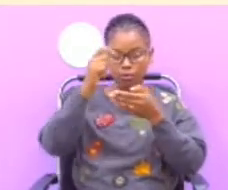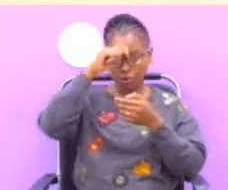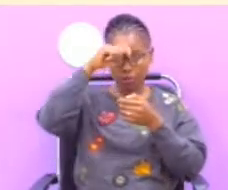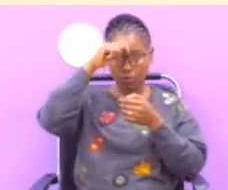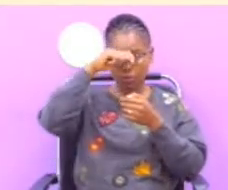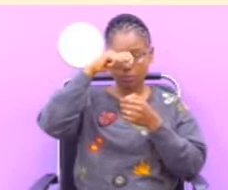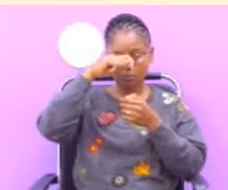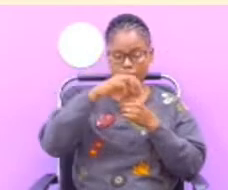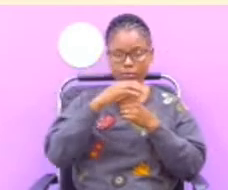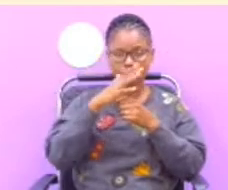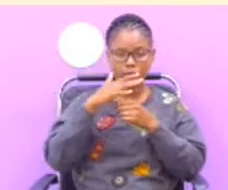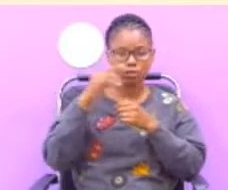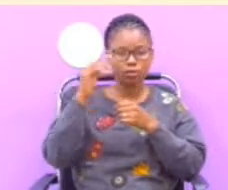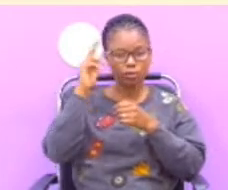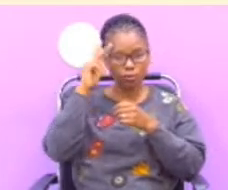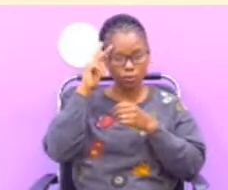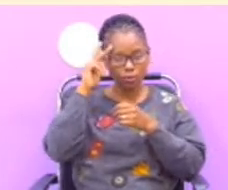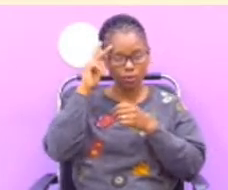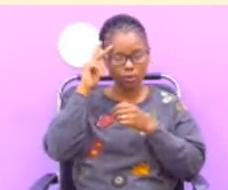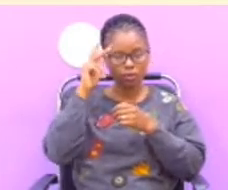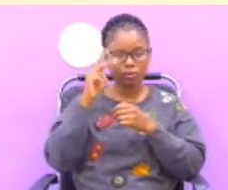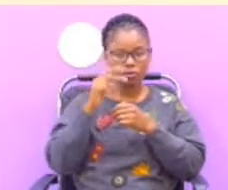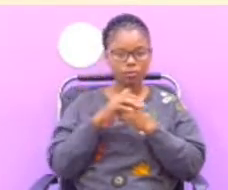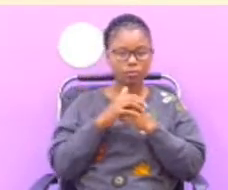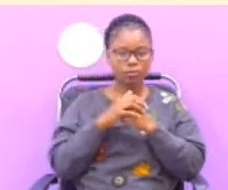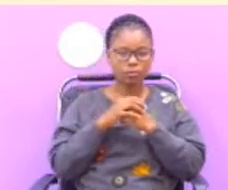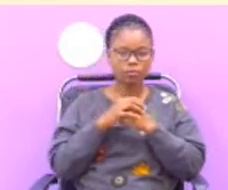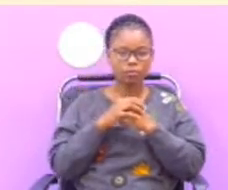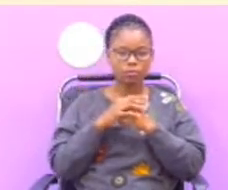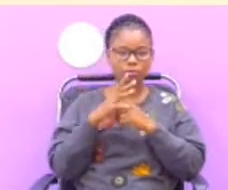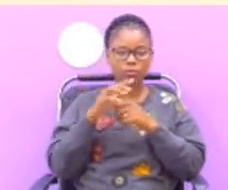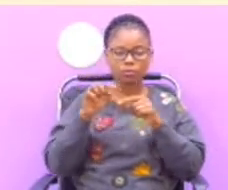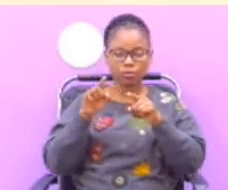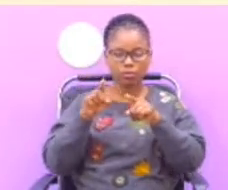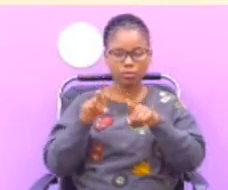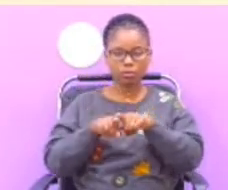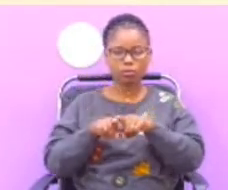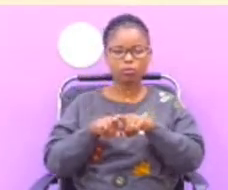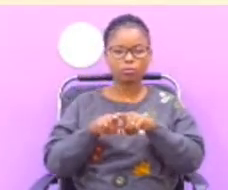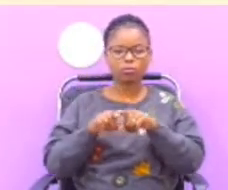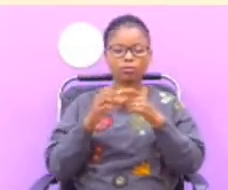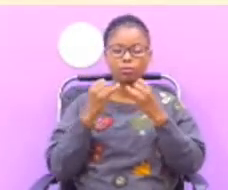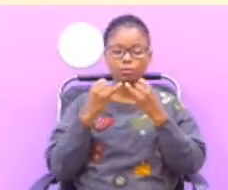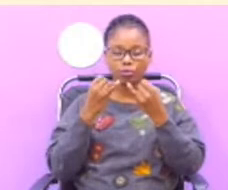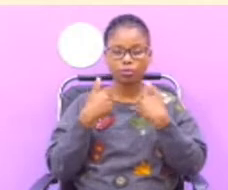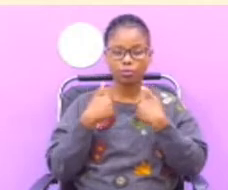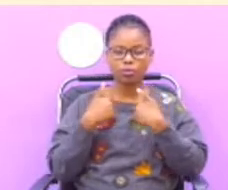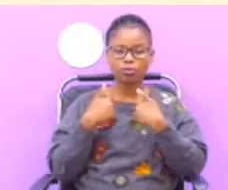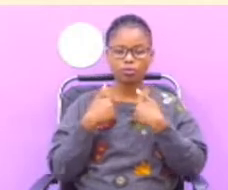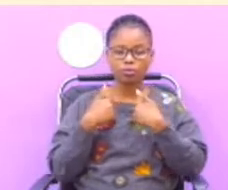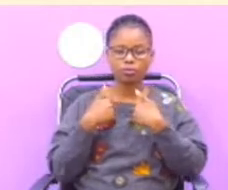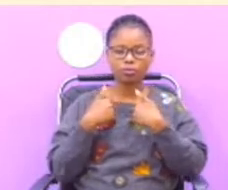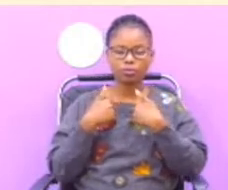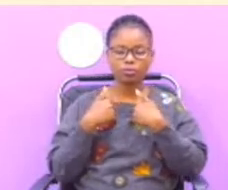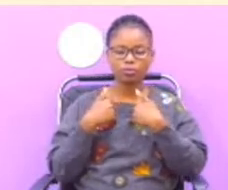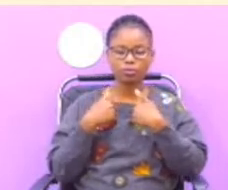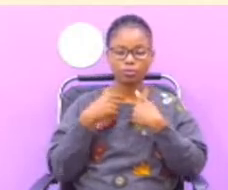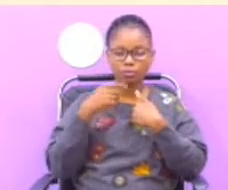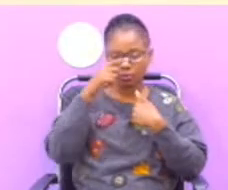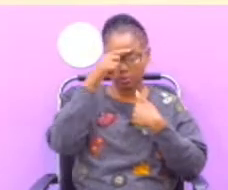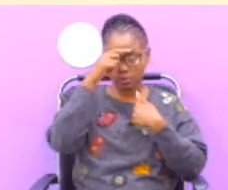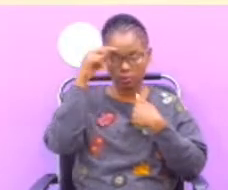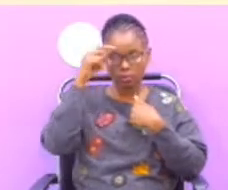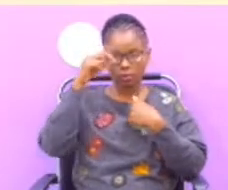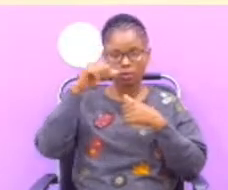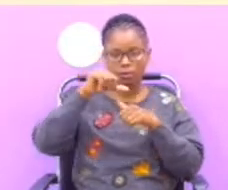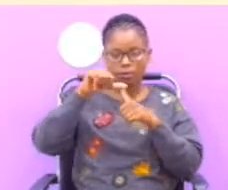na ũmenyo na ngai nĩ atũhete ũtaũku na ni wega gutaukagwo mundu cio twaheo reference na